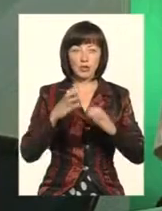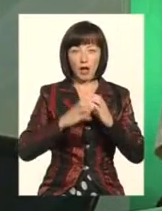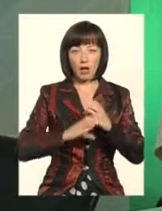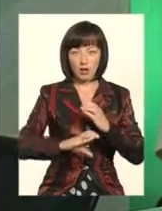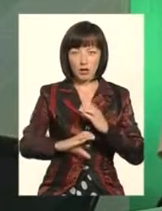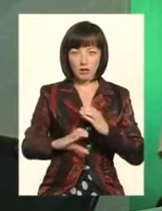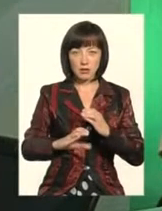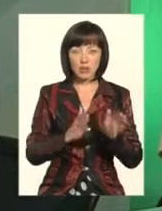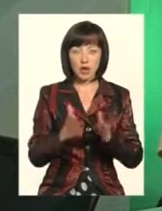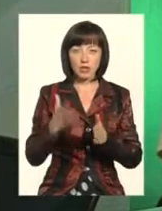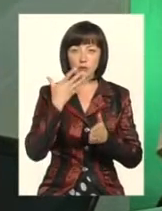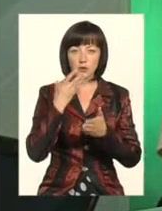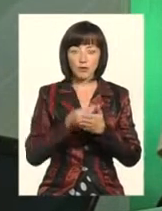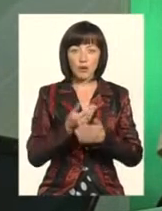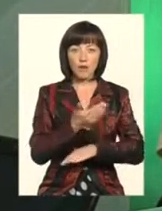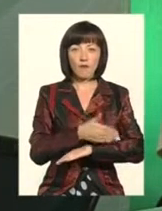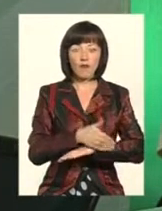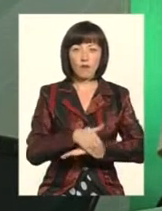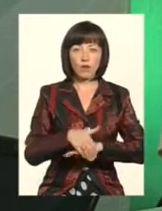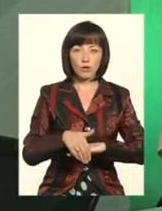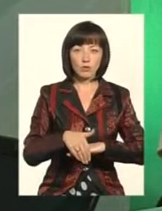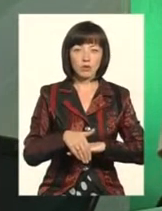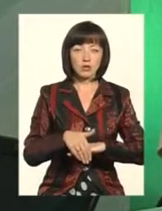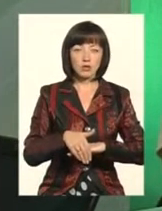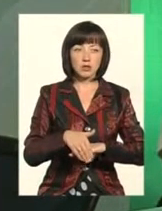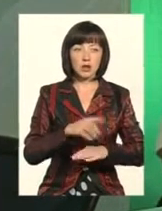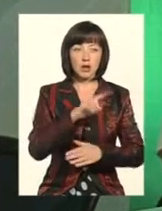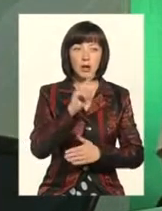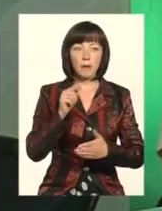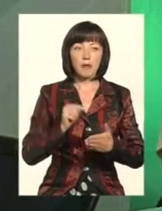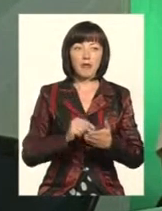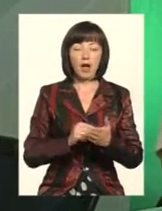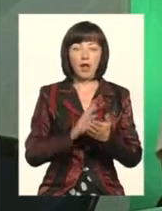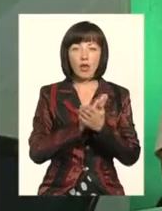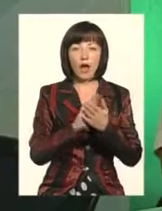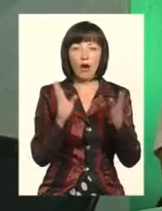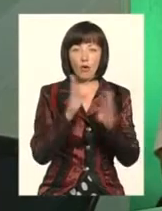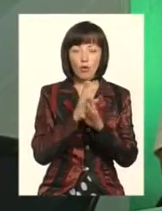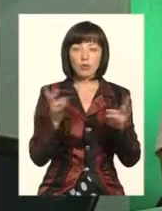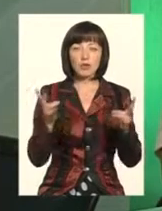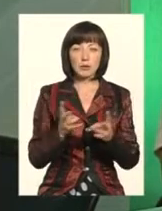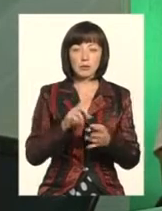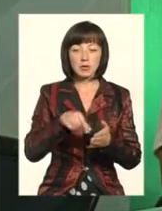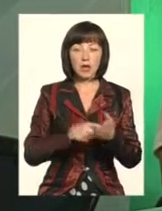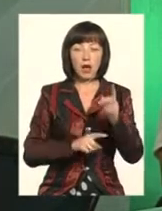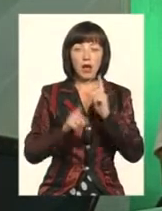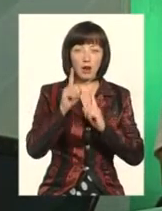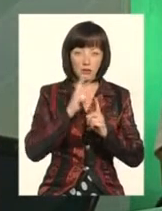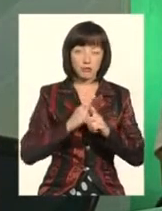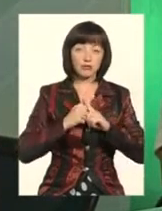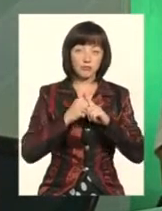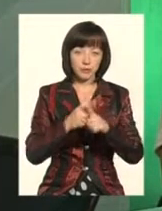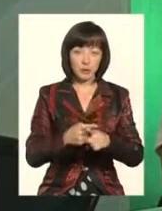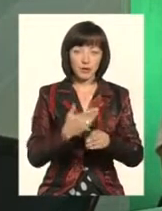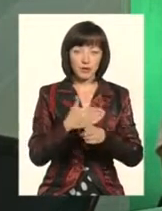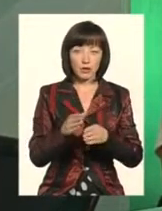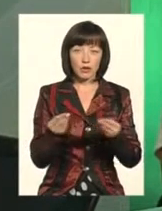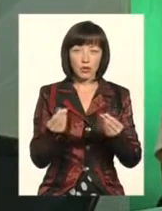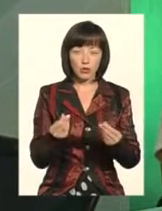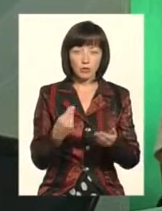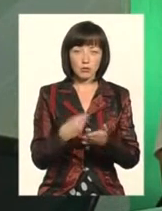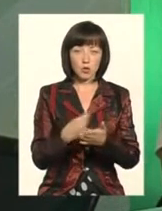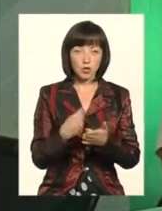вулицях. Це дуже важливо, тому що екологія – питання надзвичайно потрібно. І міська рада, депутати пішли на зустріч, виділені були кошти